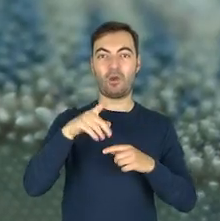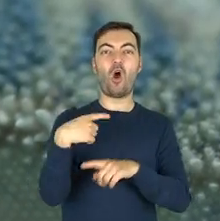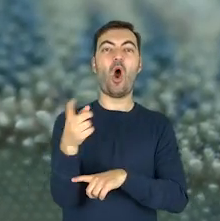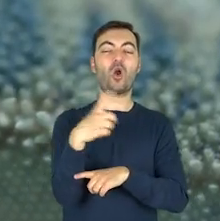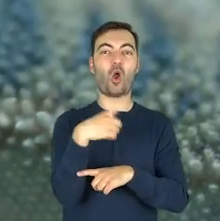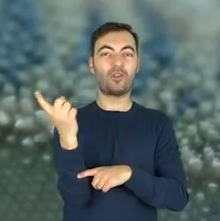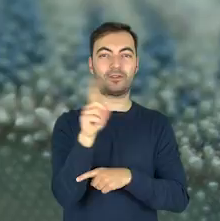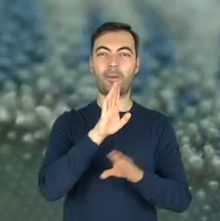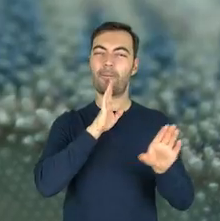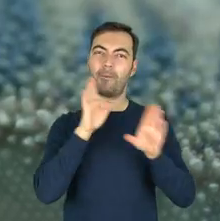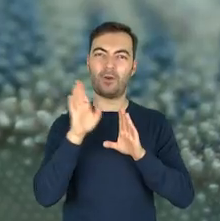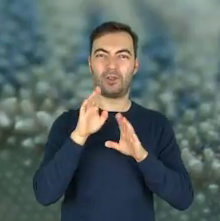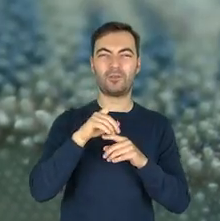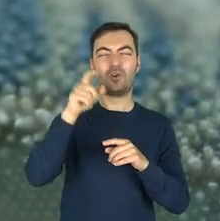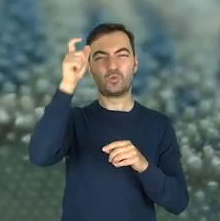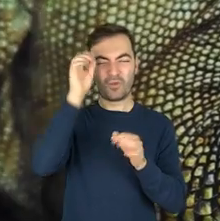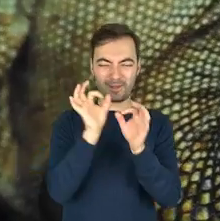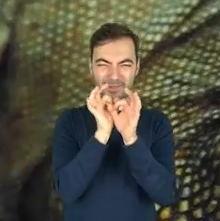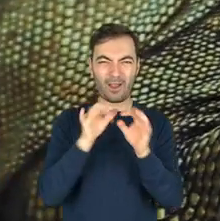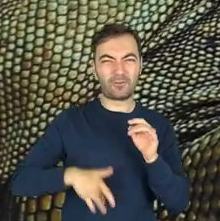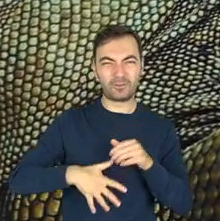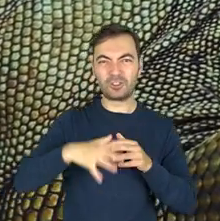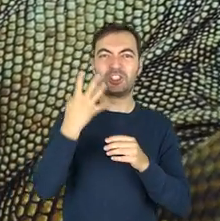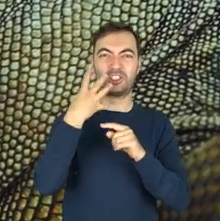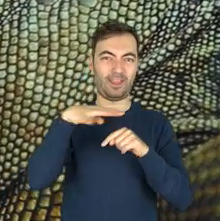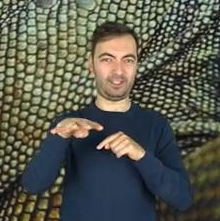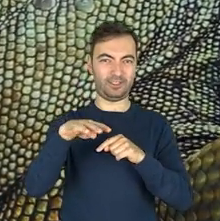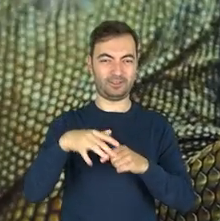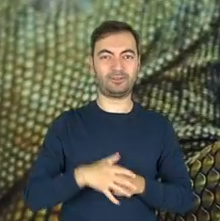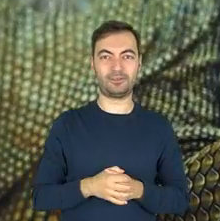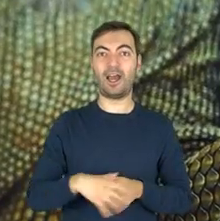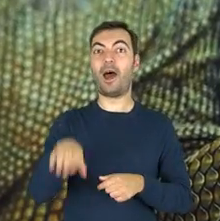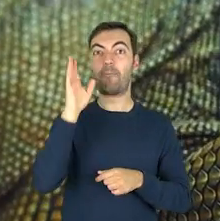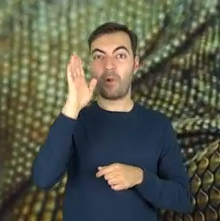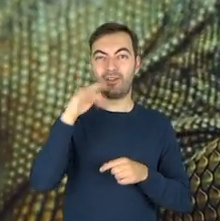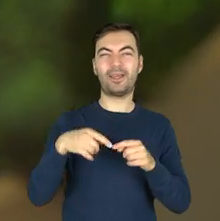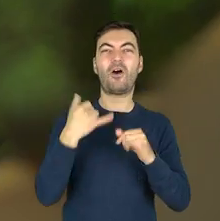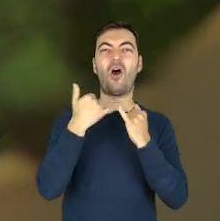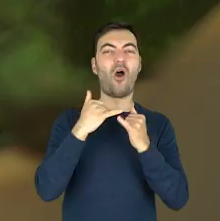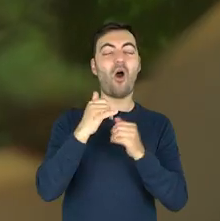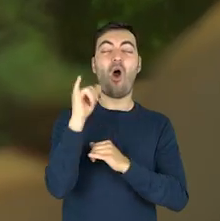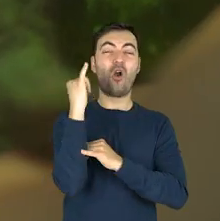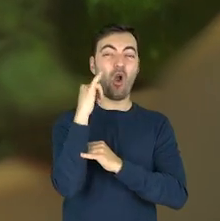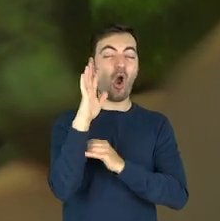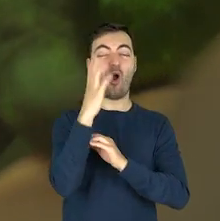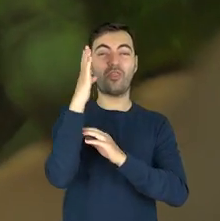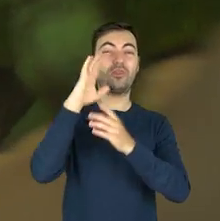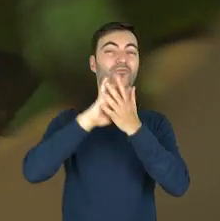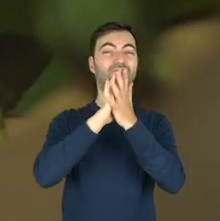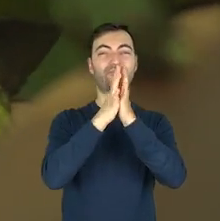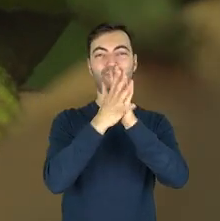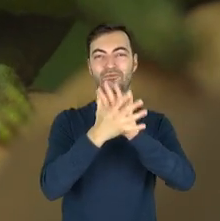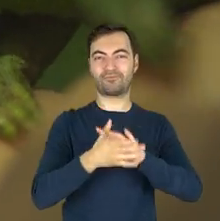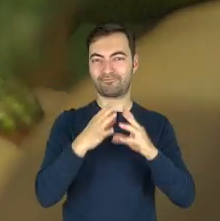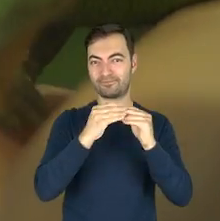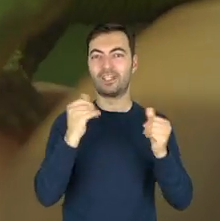ogony, podobnie jak ludzkie zarodki w 4 tygodniu ciąży. Potem jednak ta część ciała zaczyna zanikać i zostanie po